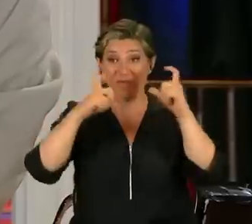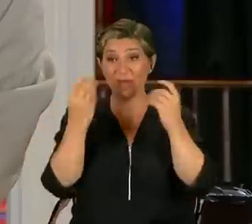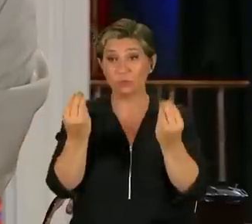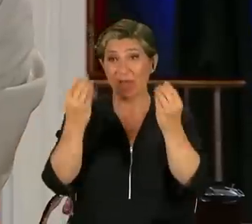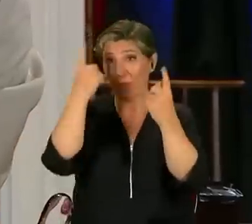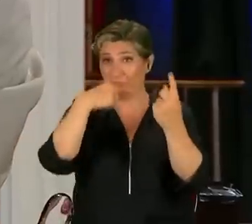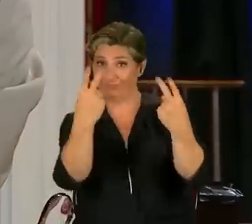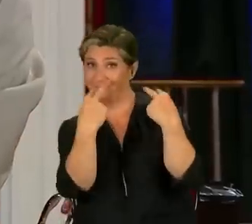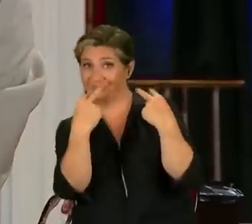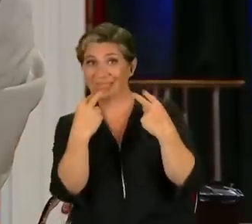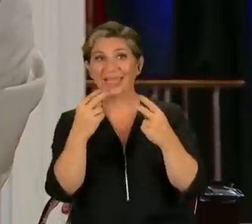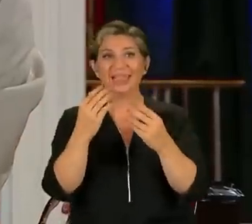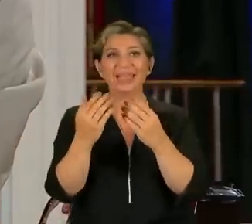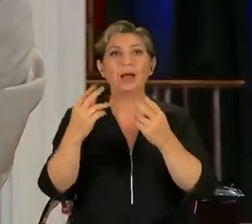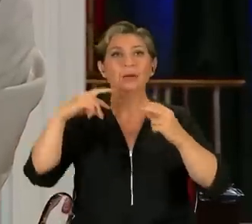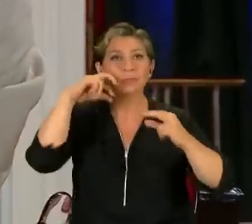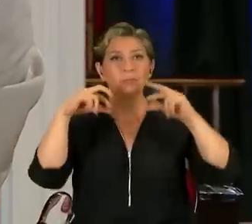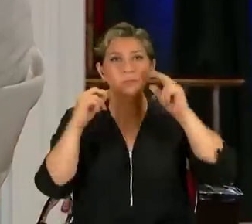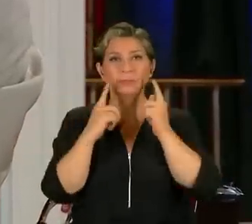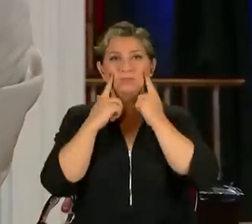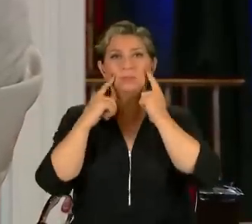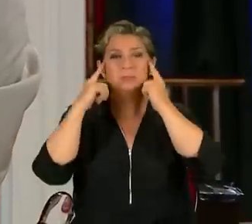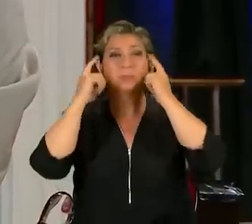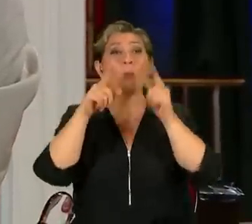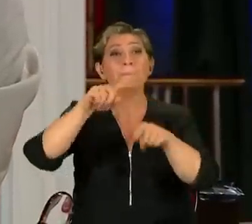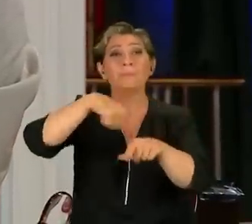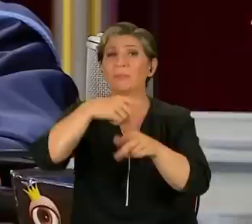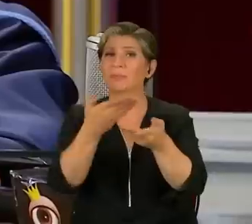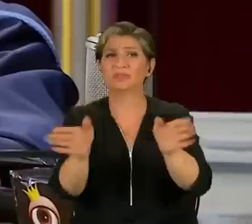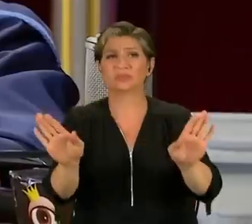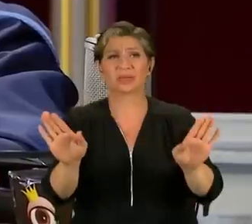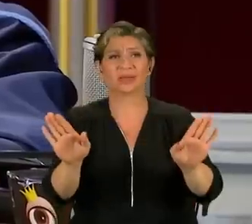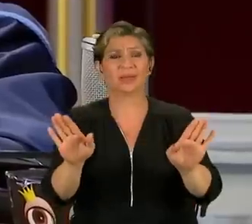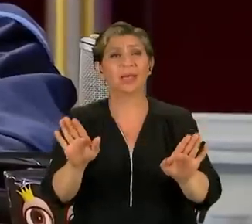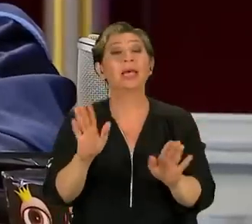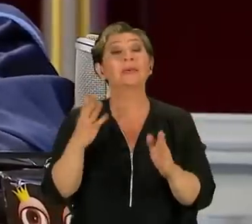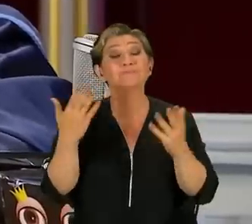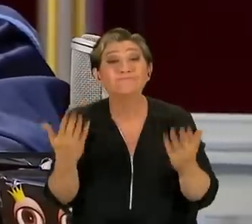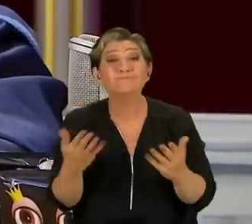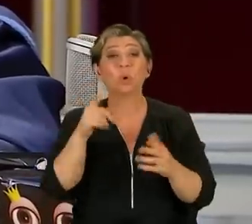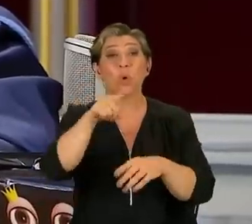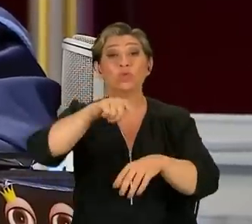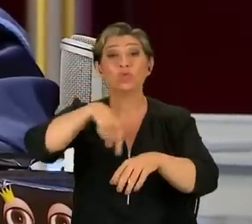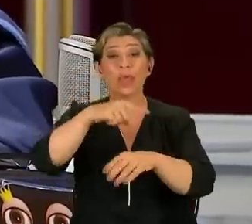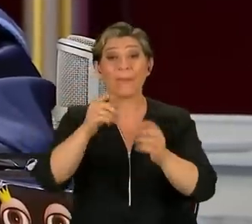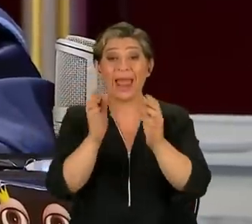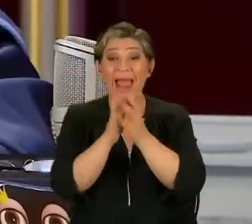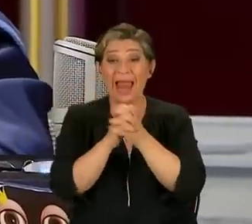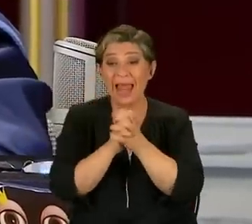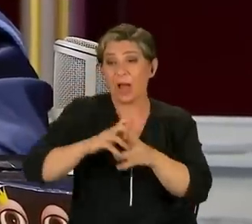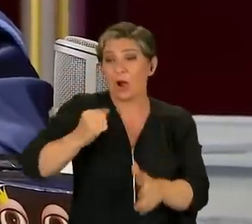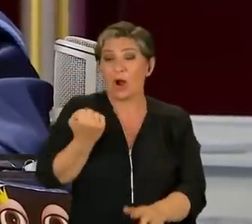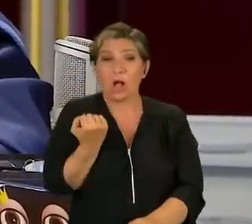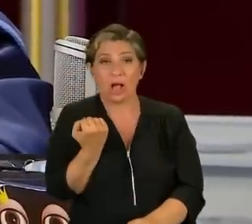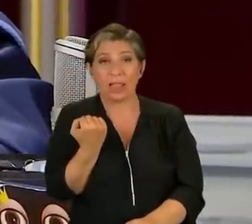çıkayım diye katkılar yaptırmaya başladığın zaman bu başka bir süreç başlıyor galiba. İşte o dönem el ele kol